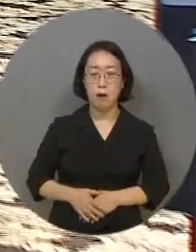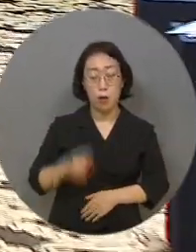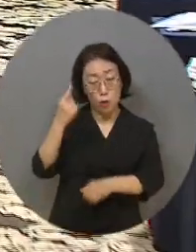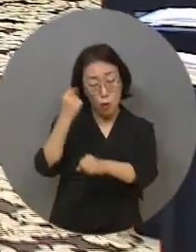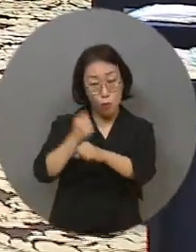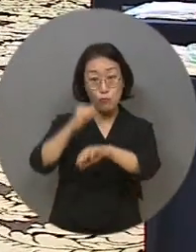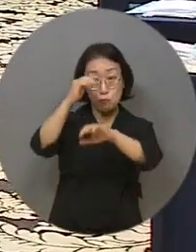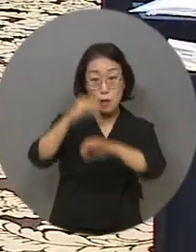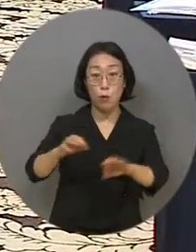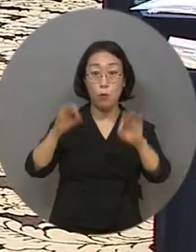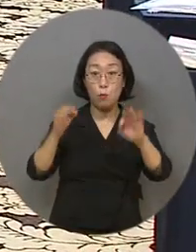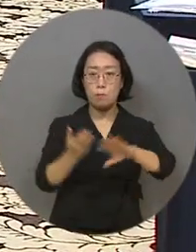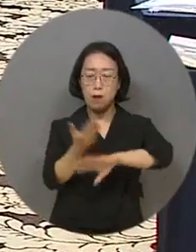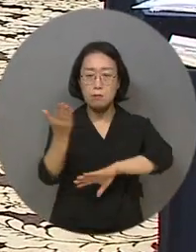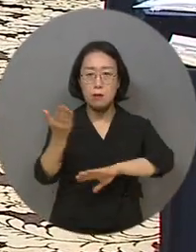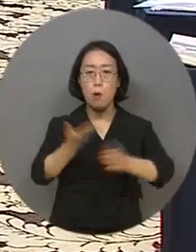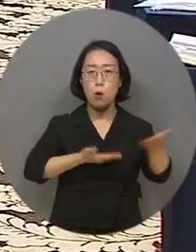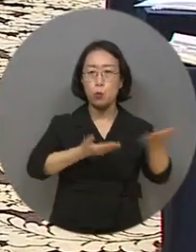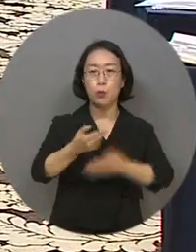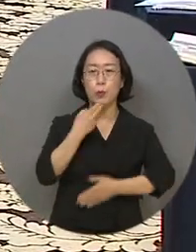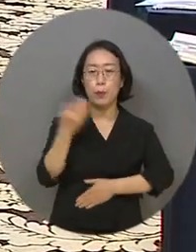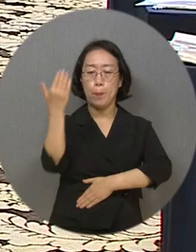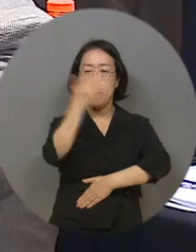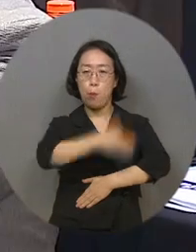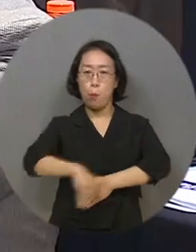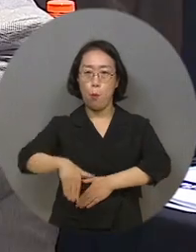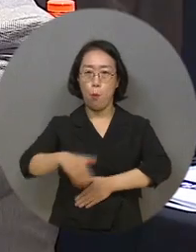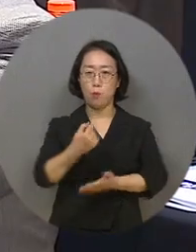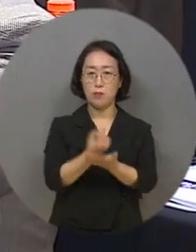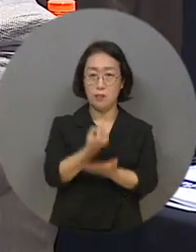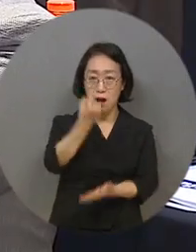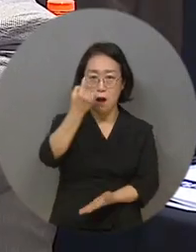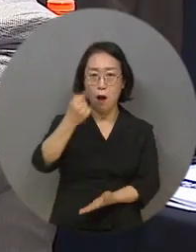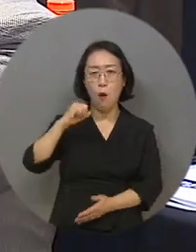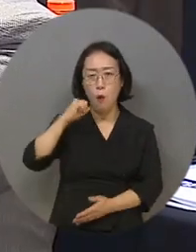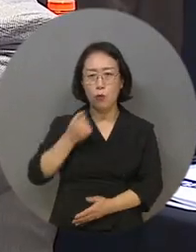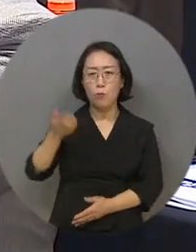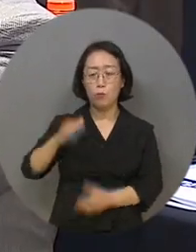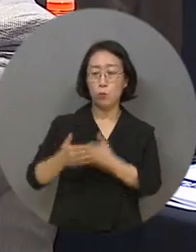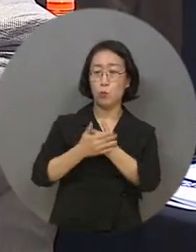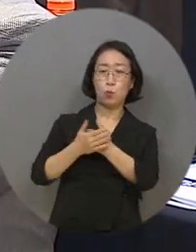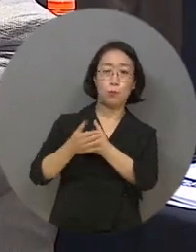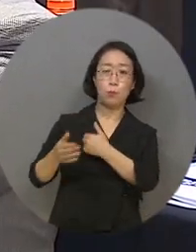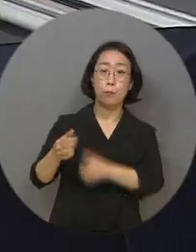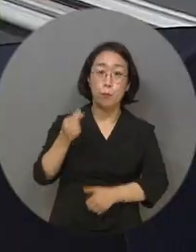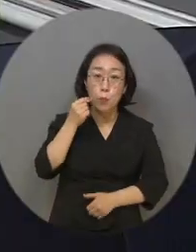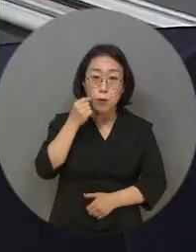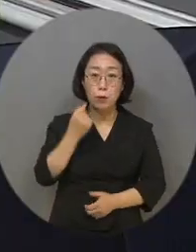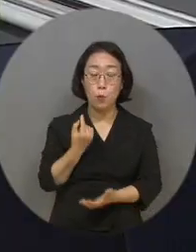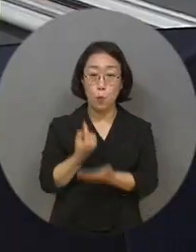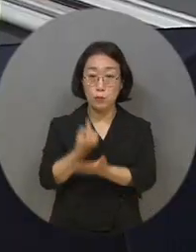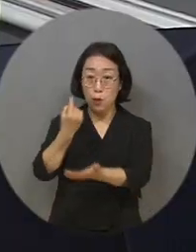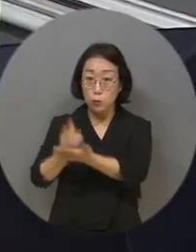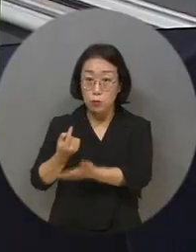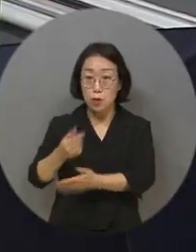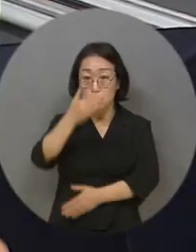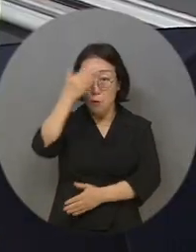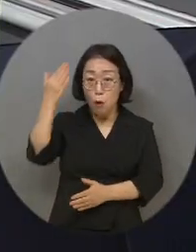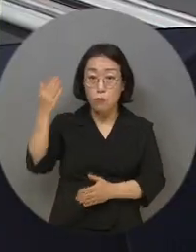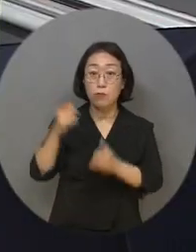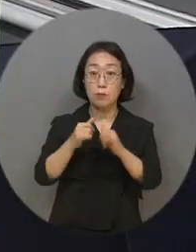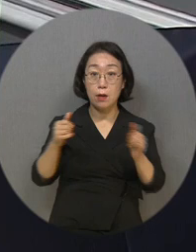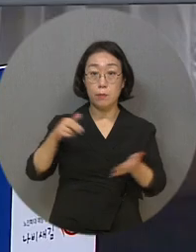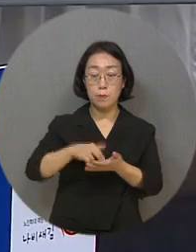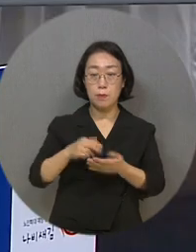한국보건사회연구원에 따르면 다른 사람과 교류가 단절된 상태로 어려운 일이 있어도 도움을 받지 못하고 고립된 청년이